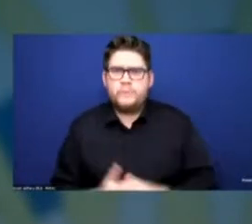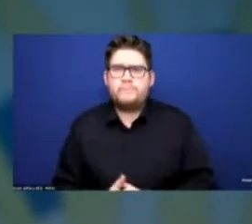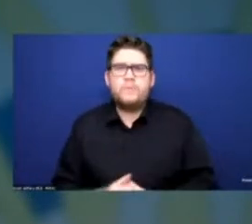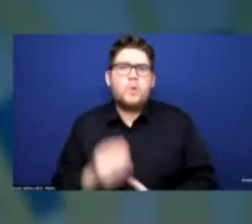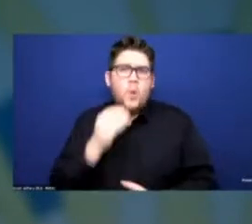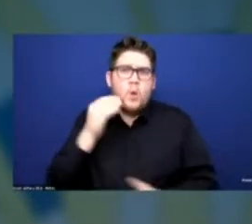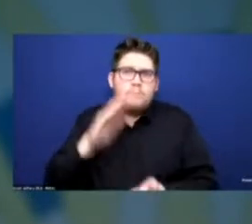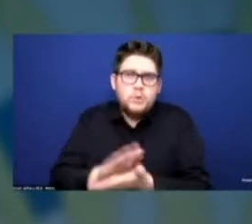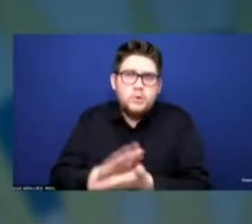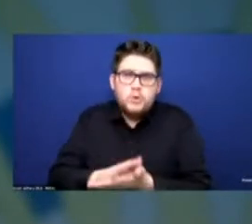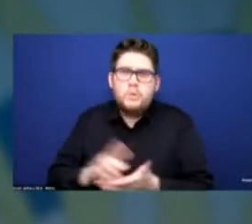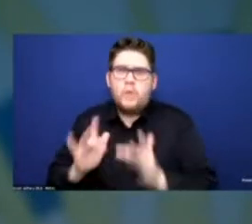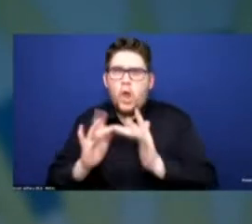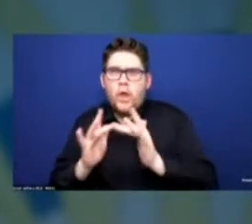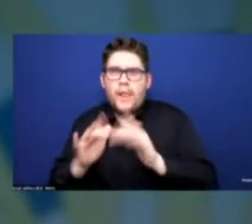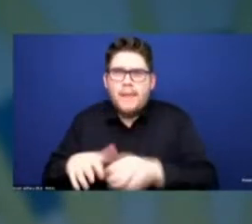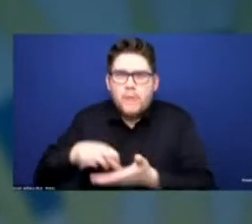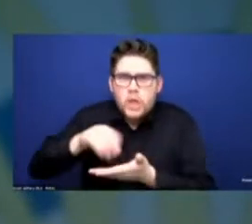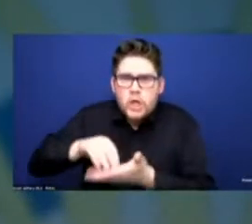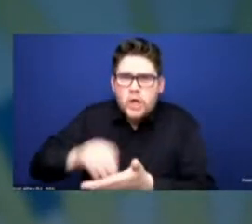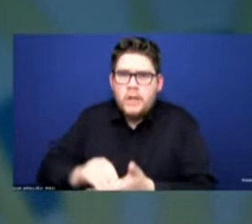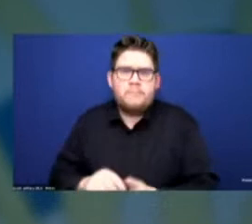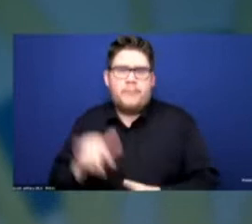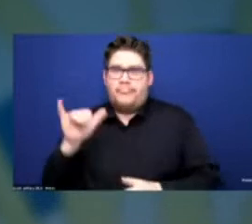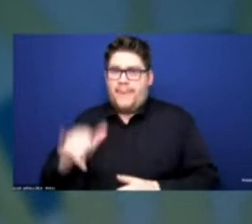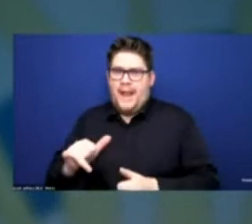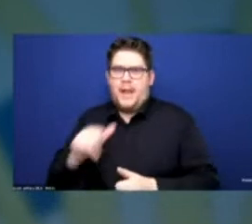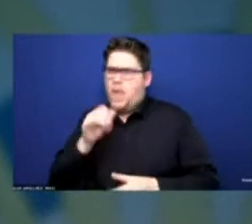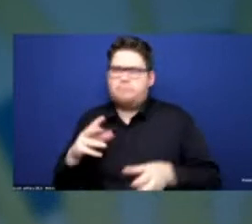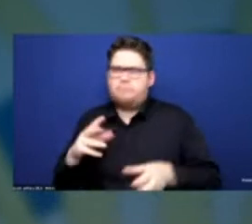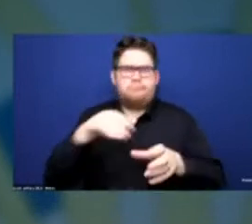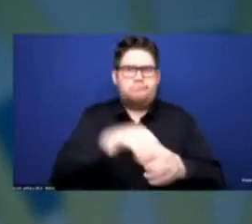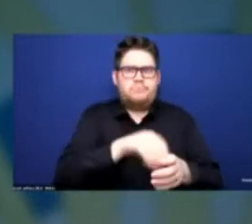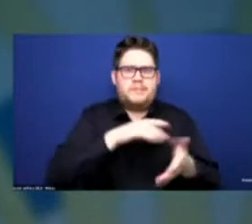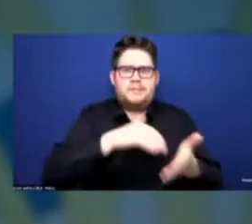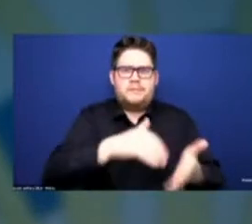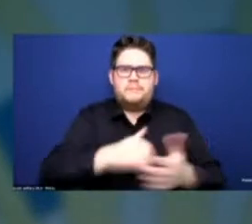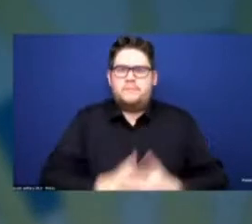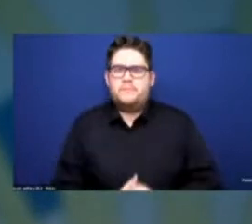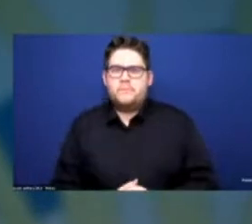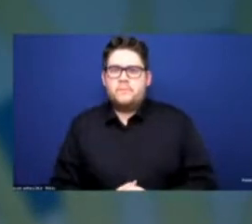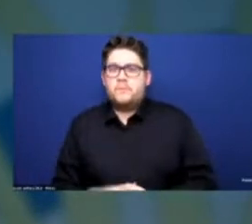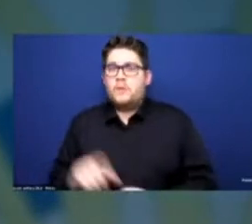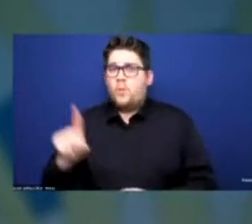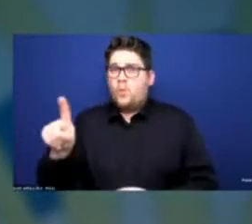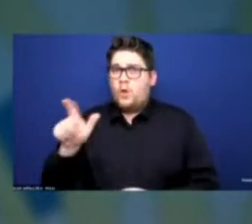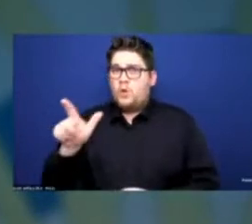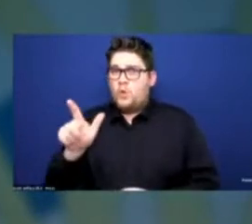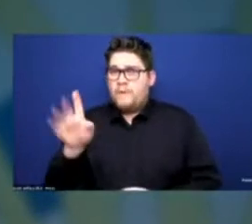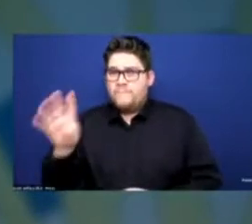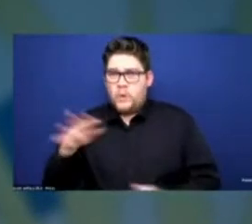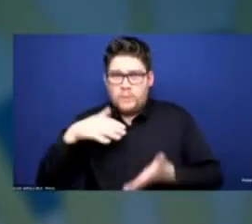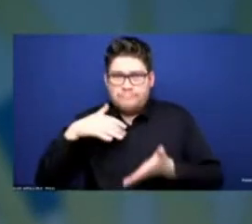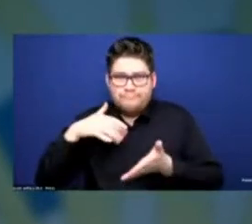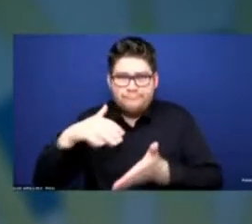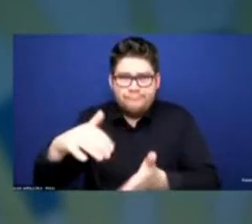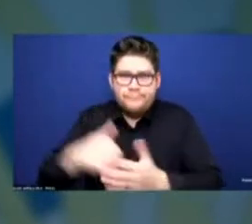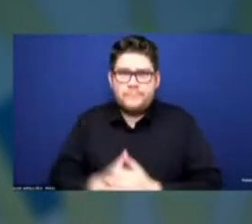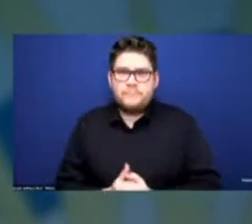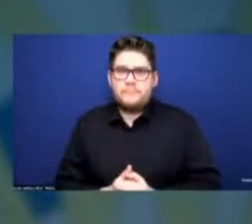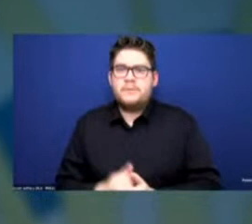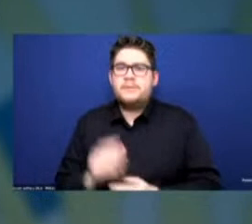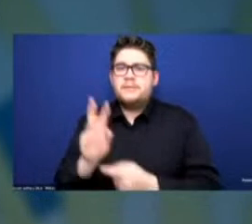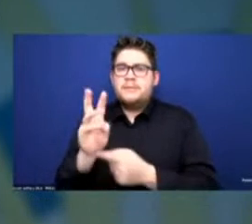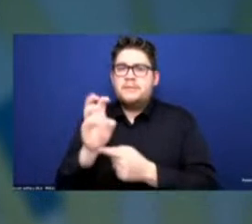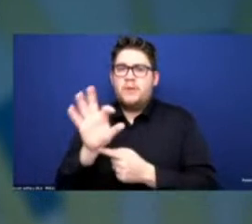个阶段一共呢是8746例这个里边，所以就在这个阶段